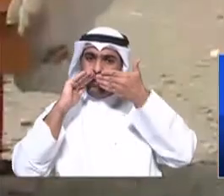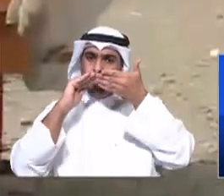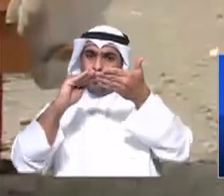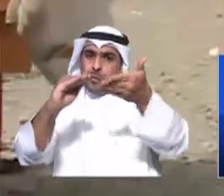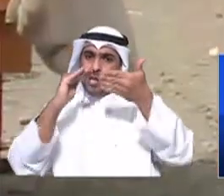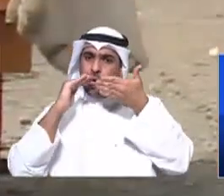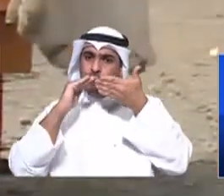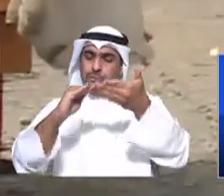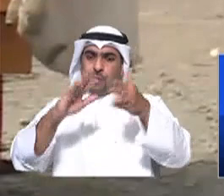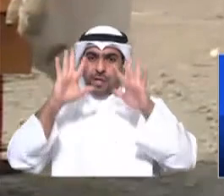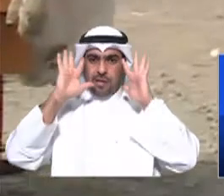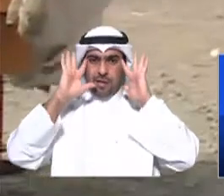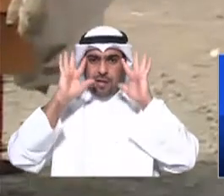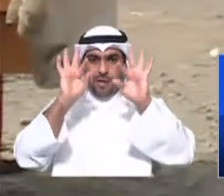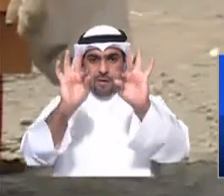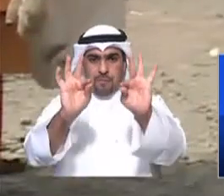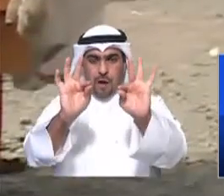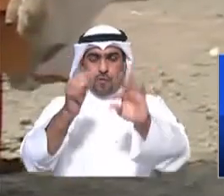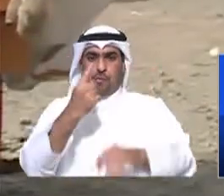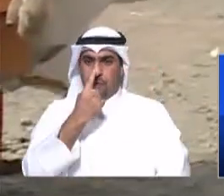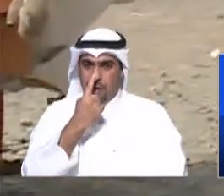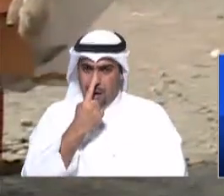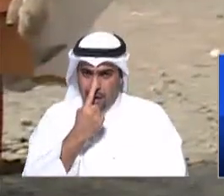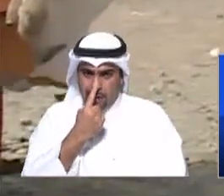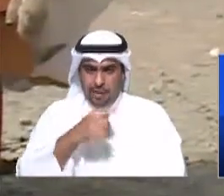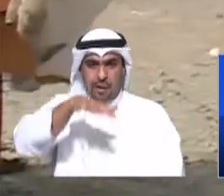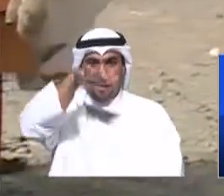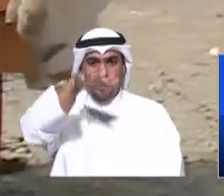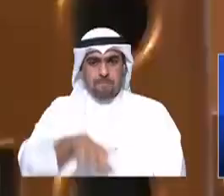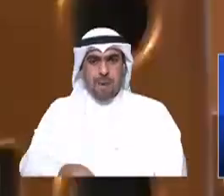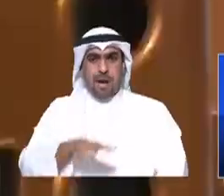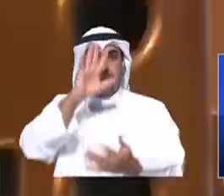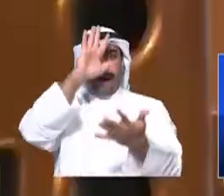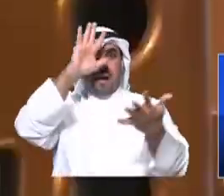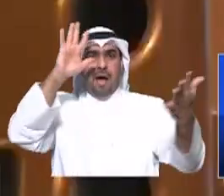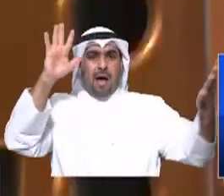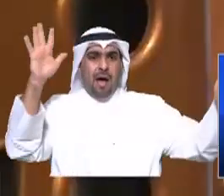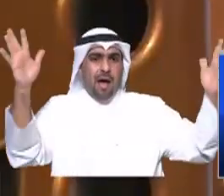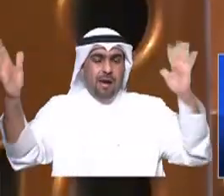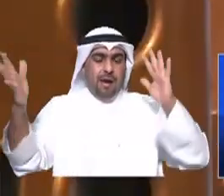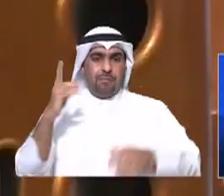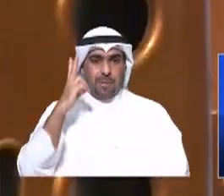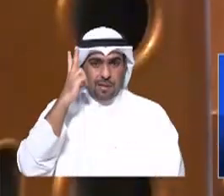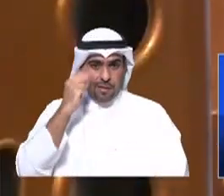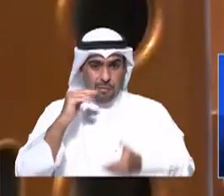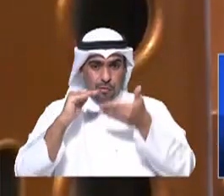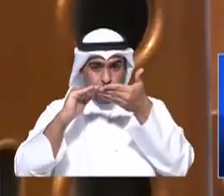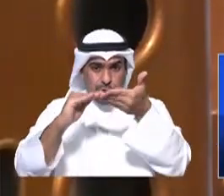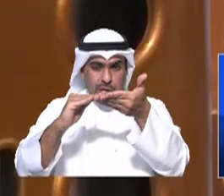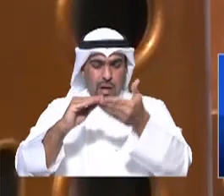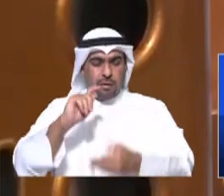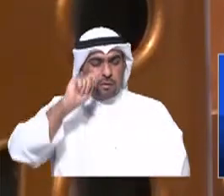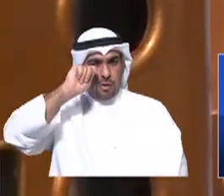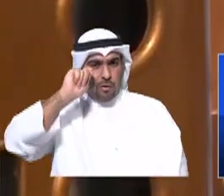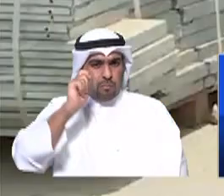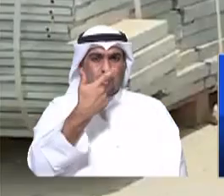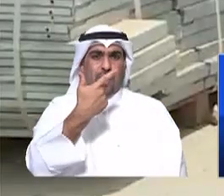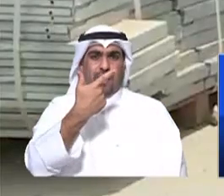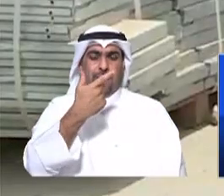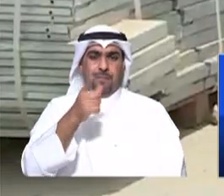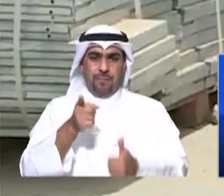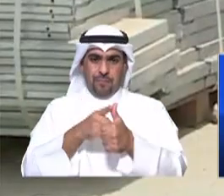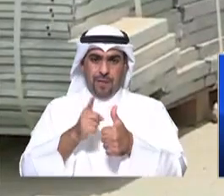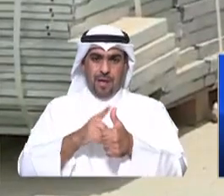دون غيرها ومد يدها لكل المحتاجين في العالم، لا سيما اليمن التي لاقت نصيبا من هذا